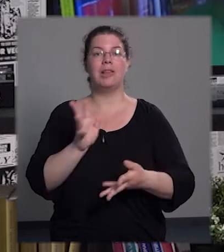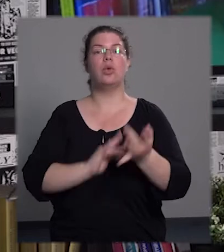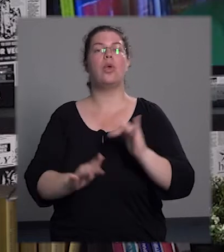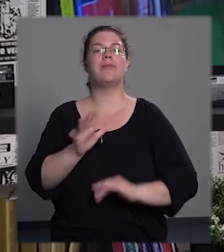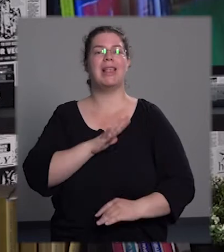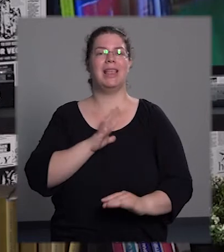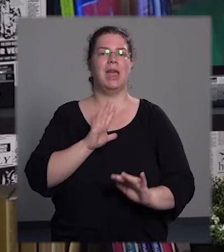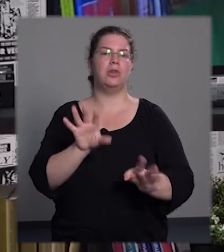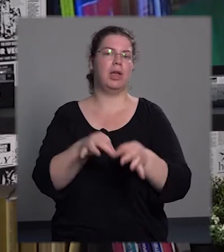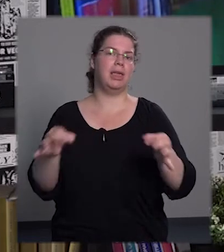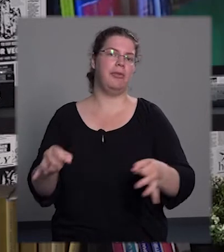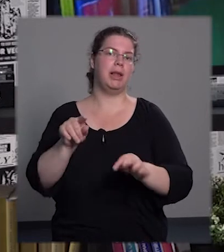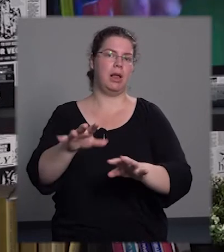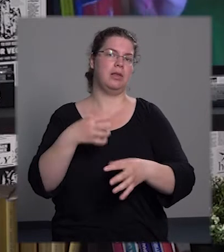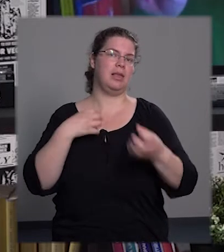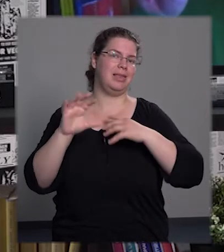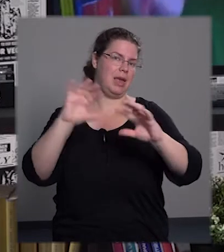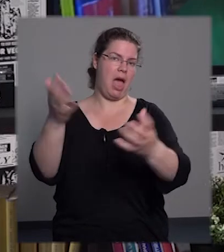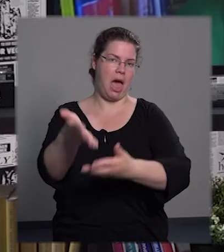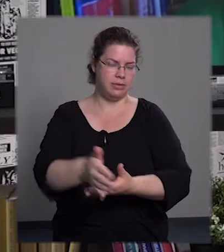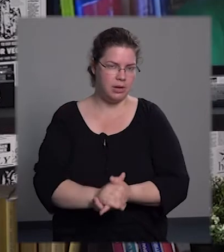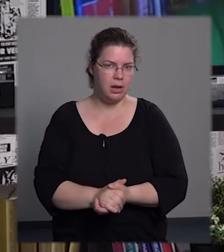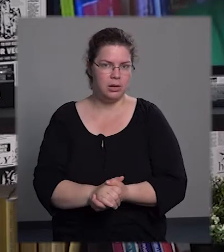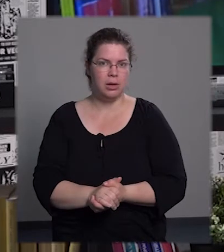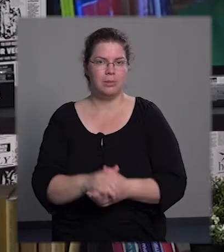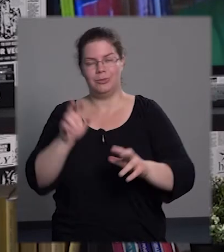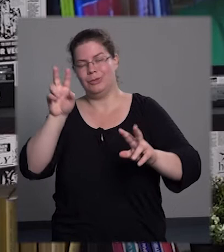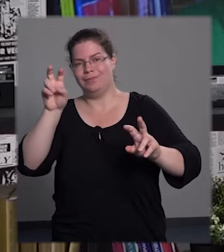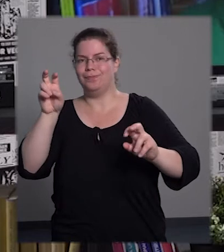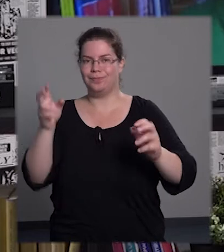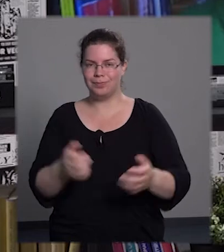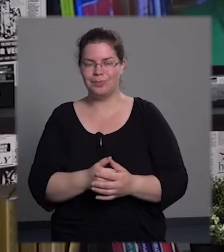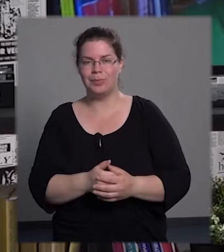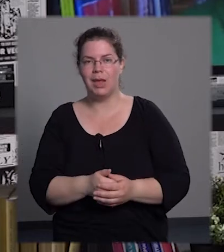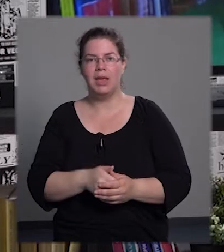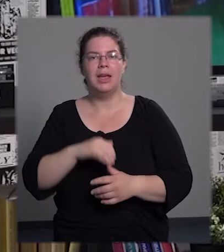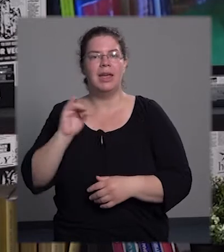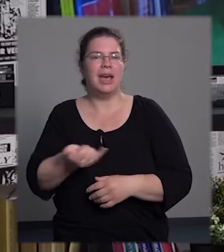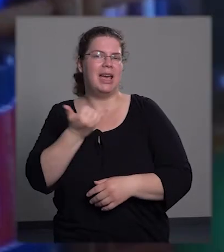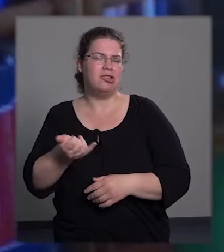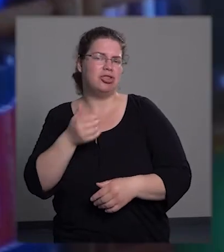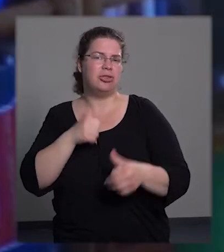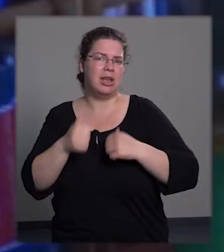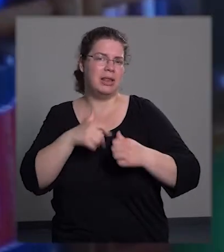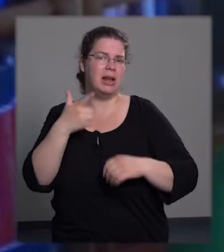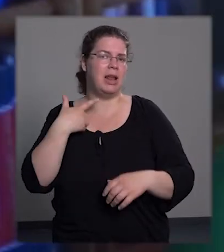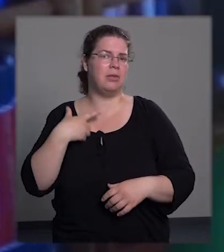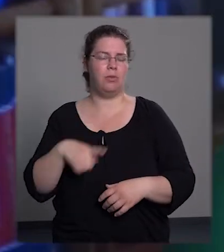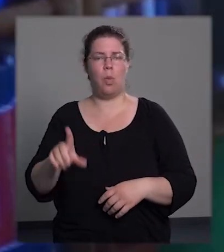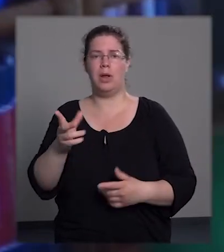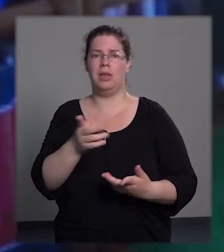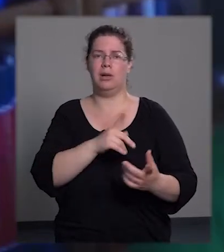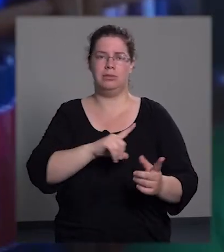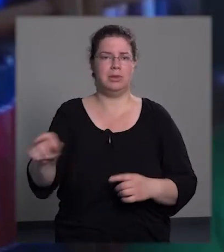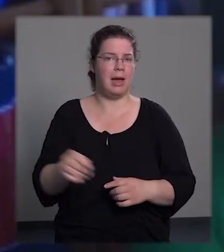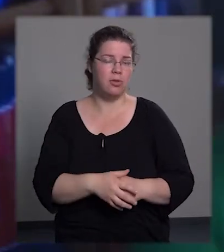nyilvánították a színházat, most idézőjeleket mutatok, és akkor kénytelenek voltak távozni. Tehát akkor